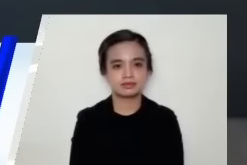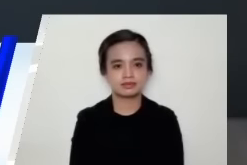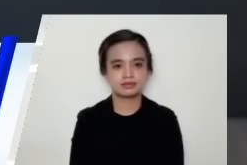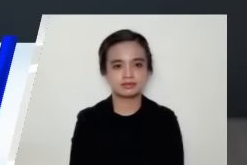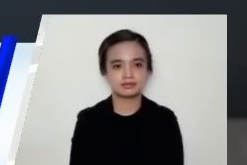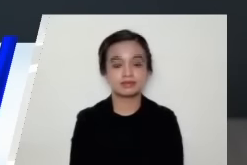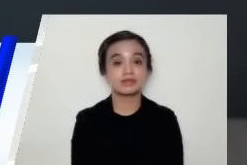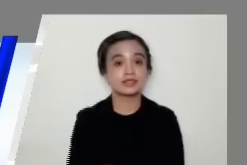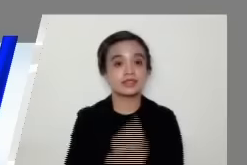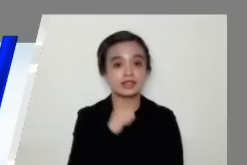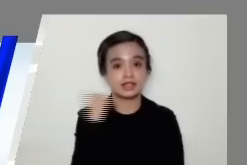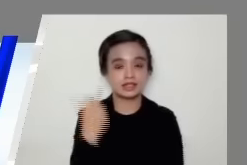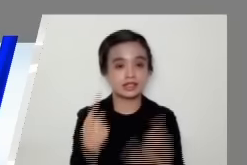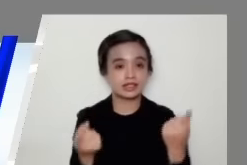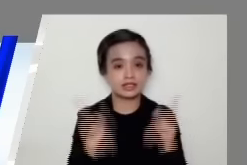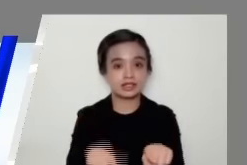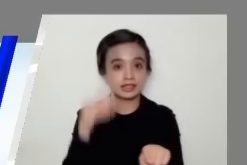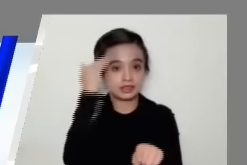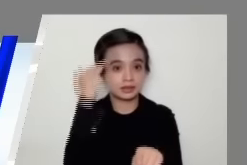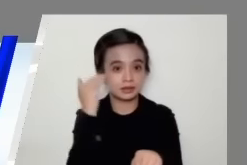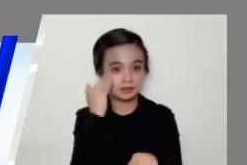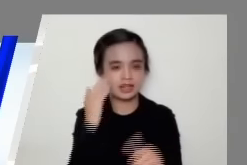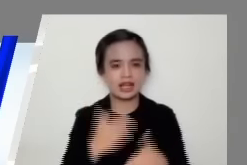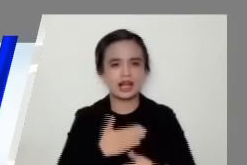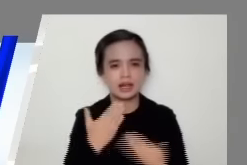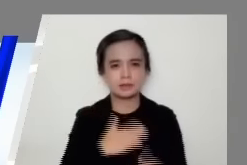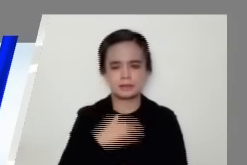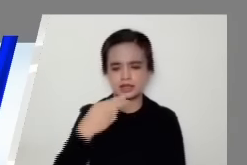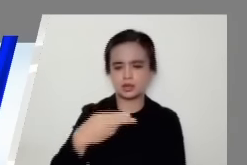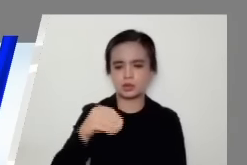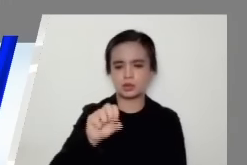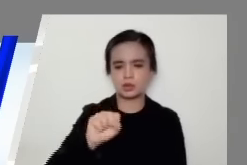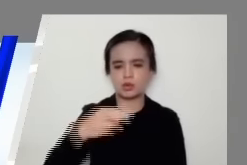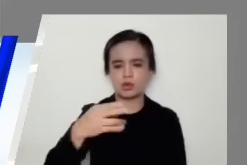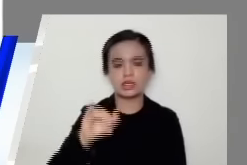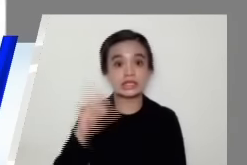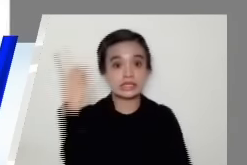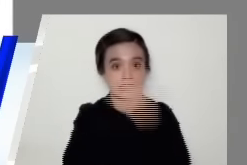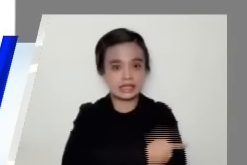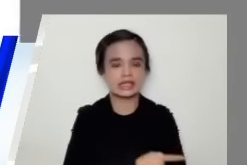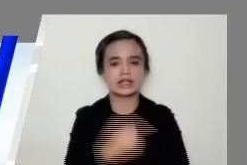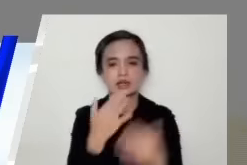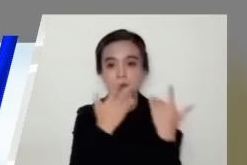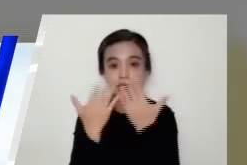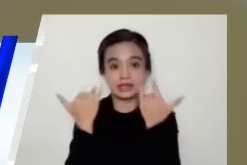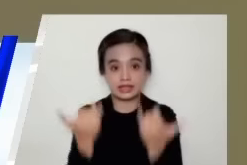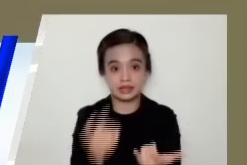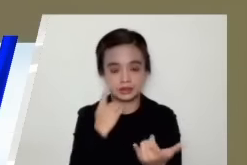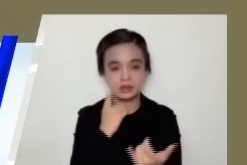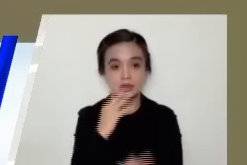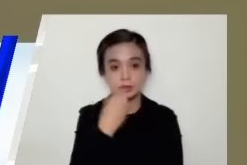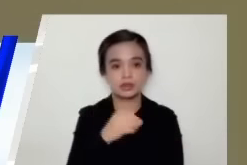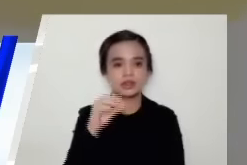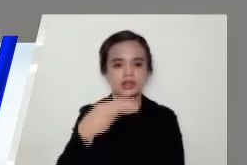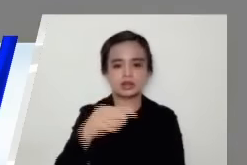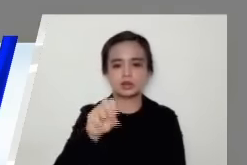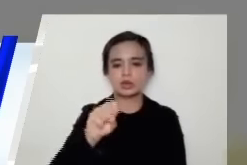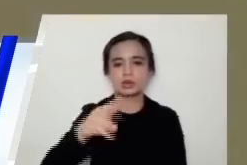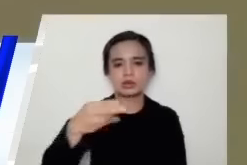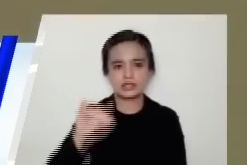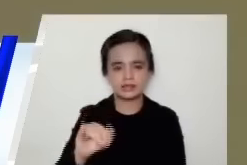Another ganap sa K-pop, it's Happy Hoshi Day! Birthday ngayon ng performance leader ng Seventeen na si Hoshi. Nagpasalamat si